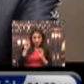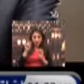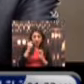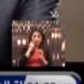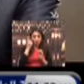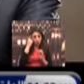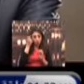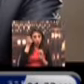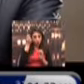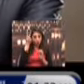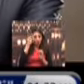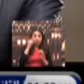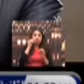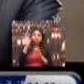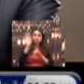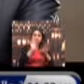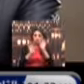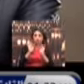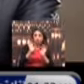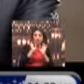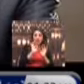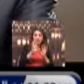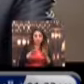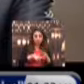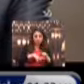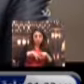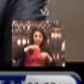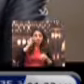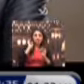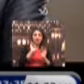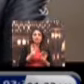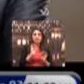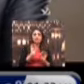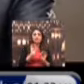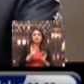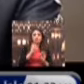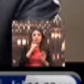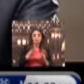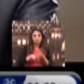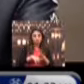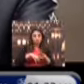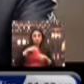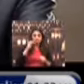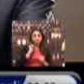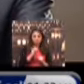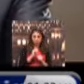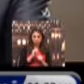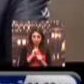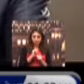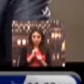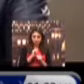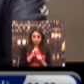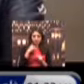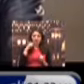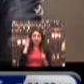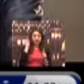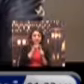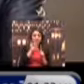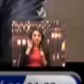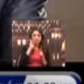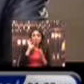فيما بعد اقدر انفذها، ما اقدرش احتاج لاي حد. فبالتالي انا ده هدفي الوحيد اللي انا